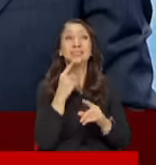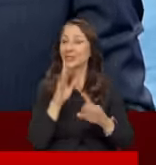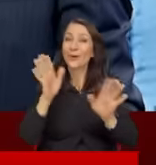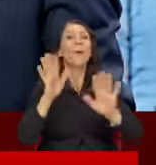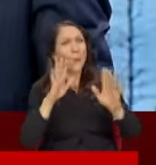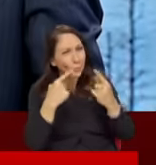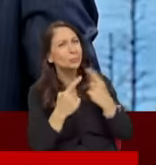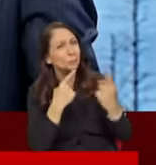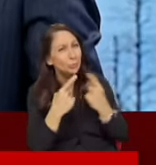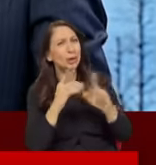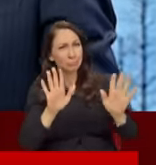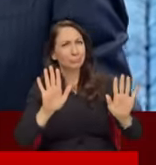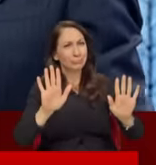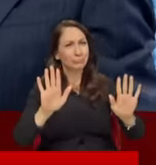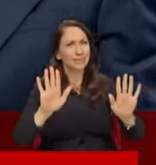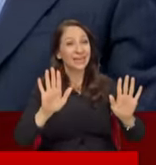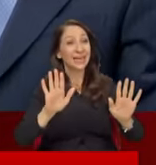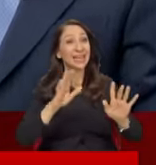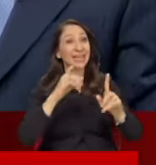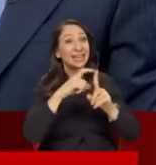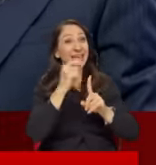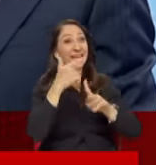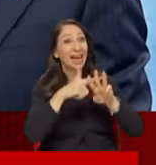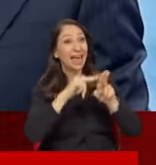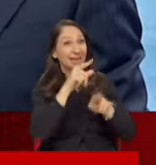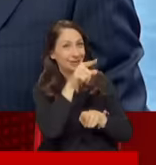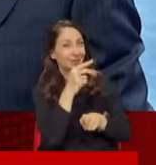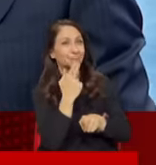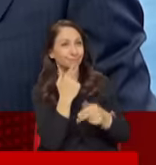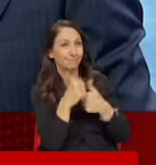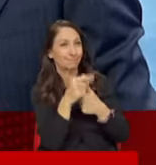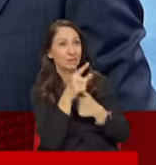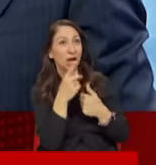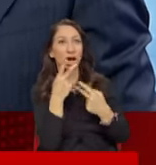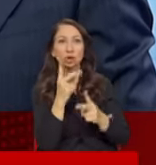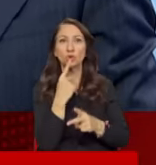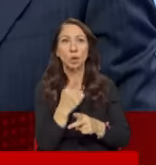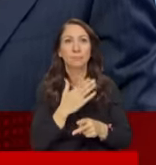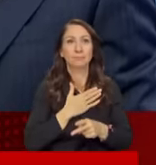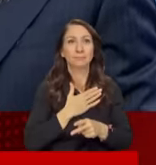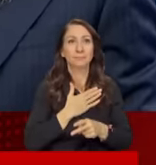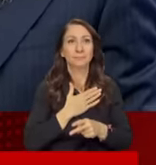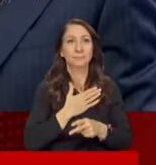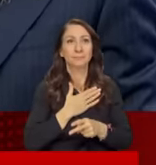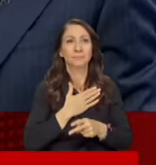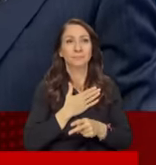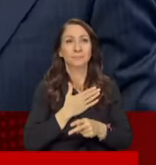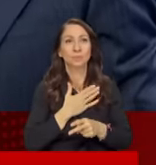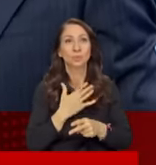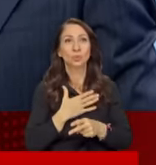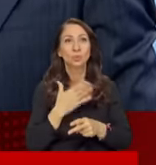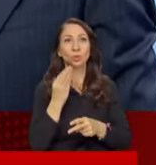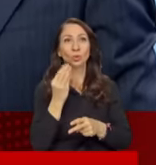Hay girelim şöyle Hani dileğin açık söyleyeyim yani Ben çok